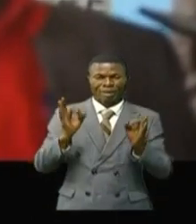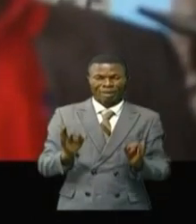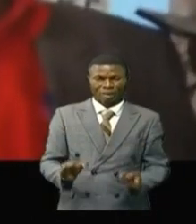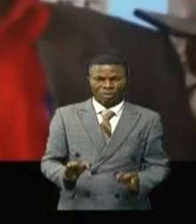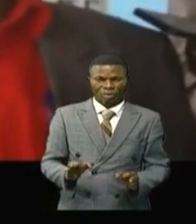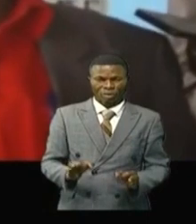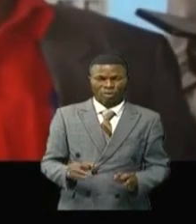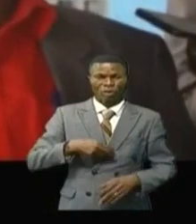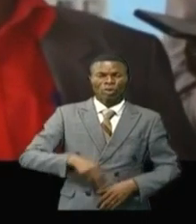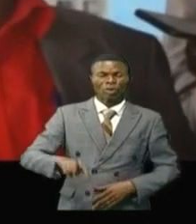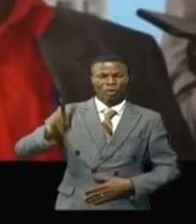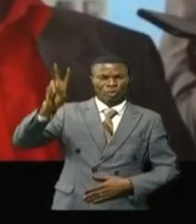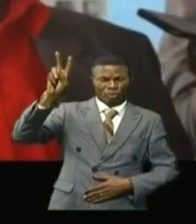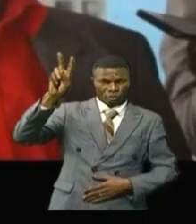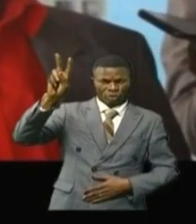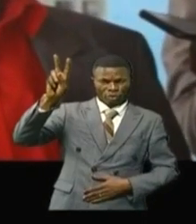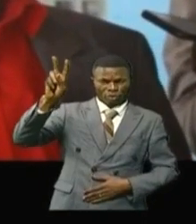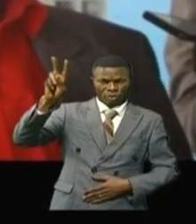de l'UDPS